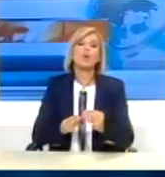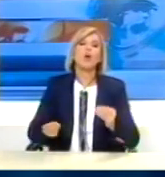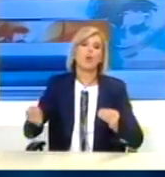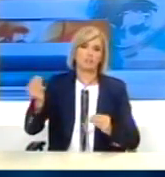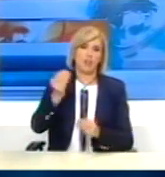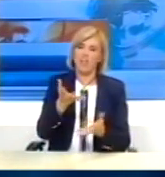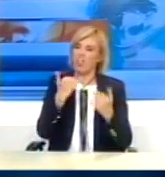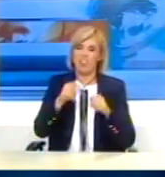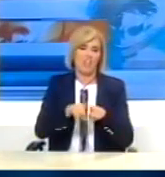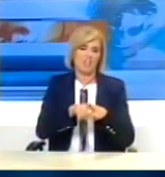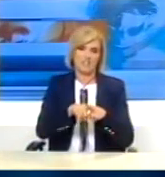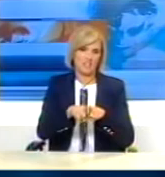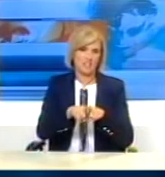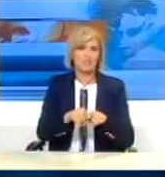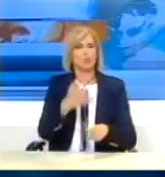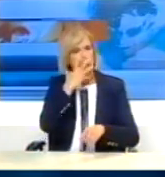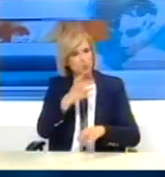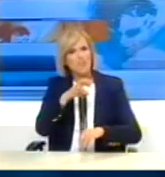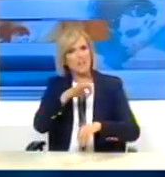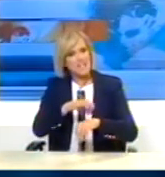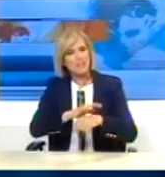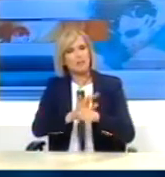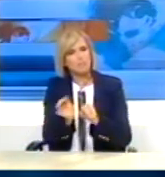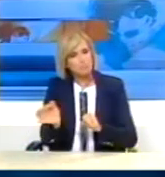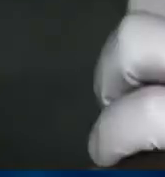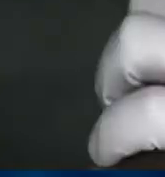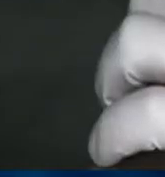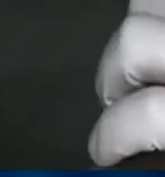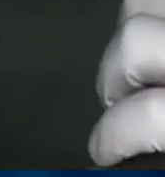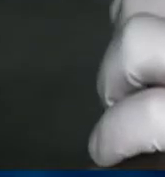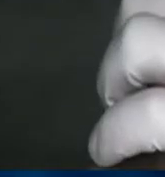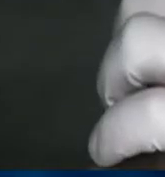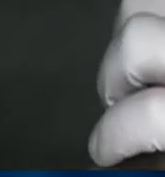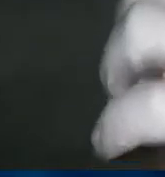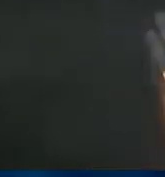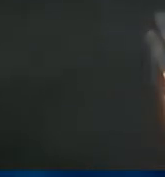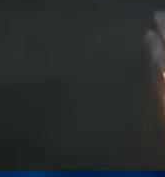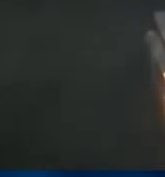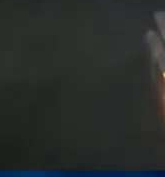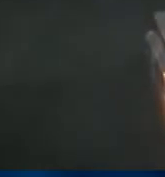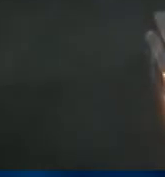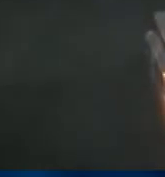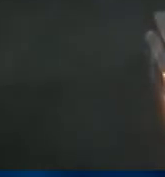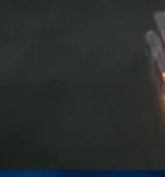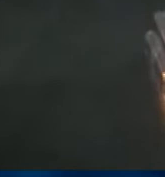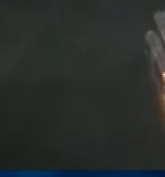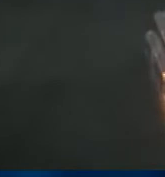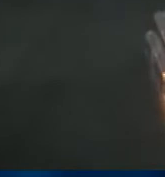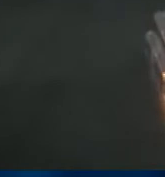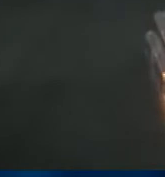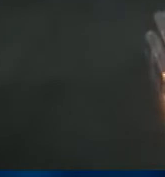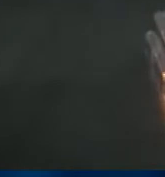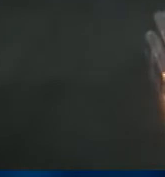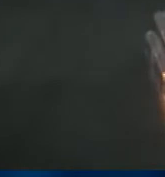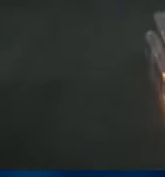να νοσήσει κανείς σοβαρά, για να αναπτύξει χρόνια αποφρακτική πνευμονοπάθεια. Ουδής έχει αναφερθεί στο κάπνισμα